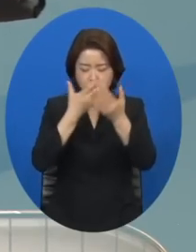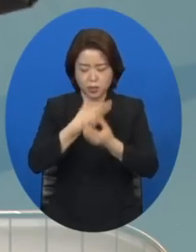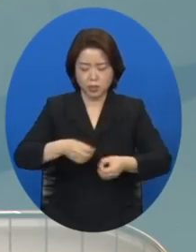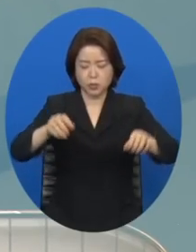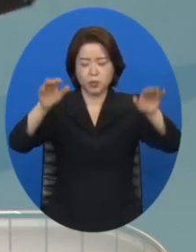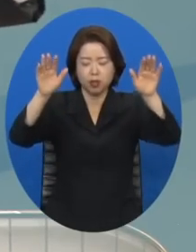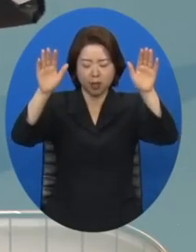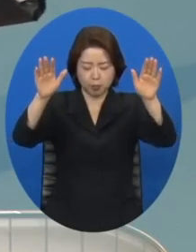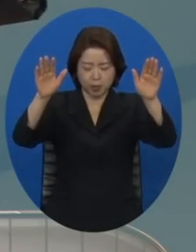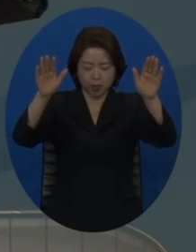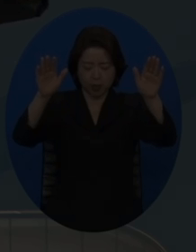축원하옵나이다 아멘